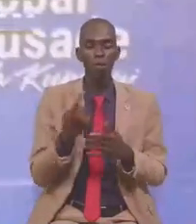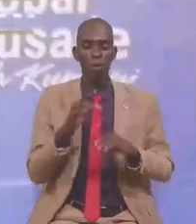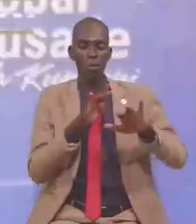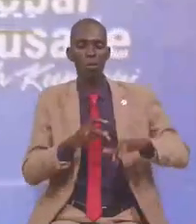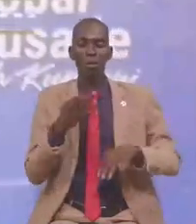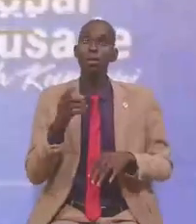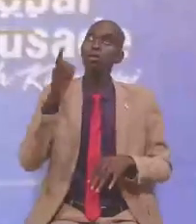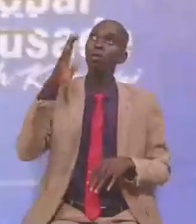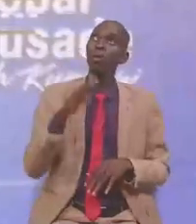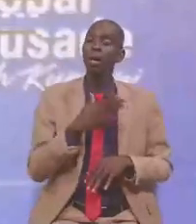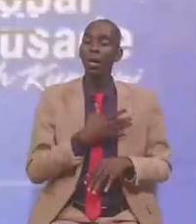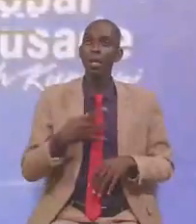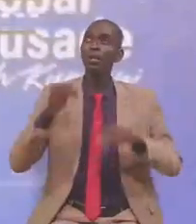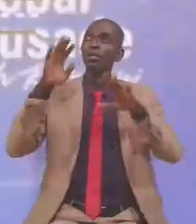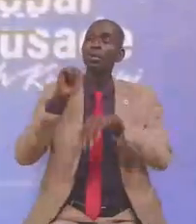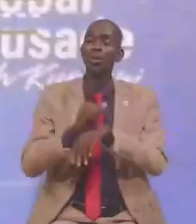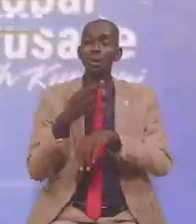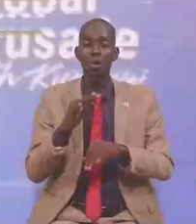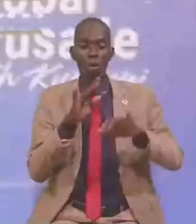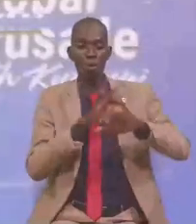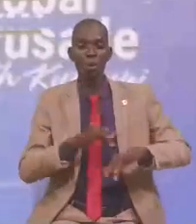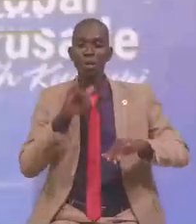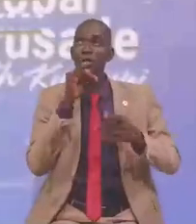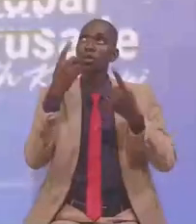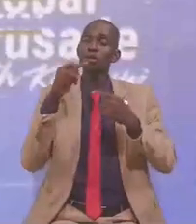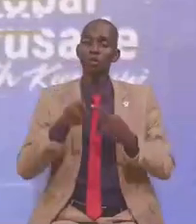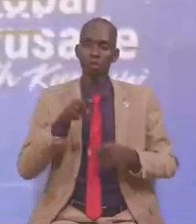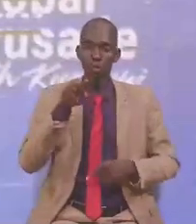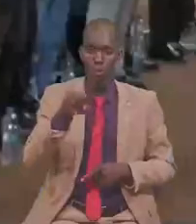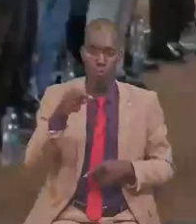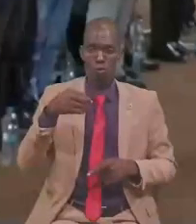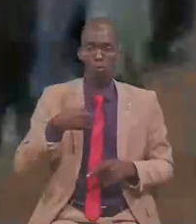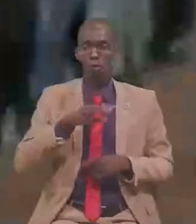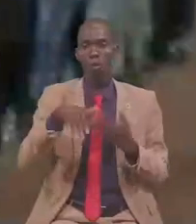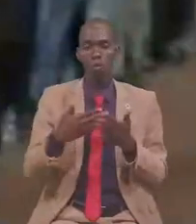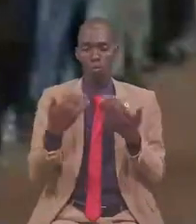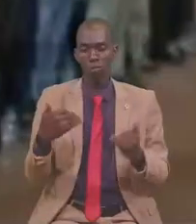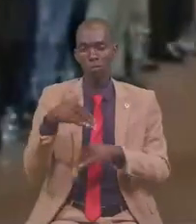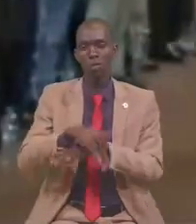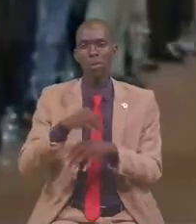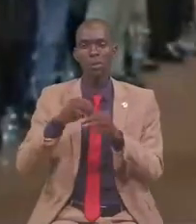Et le miracle de miséricorde vous atteindra ce soir au nom de Jésus.